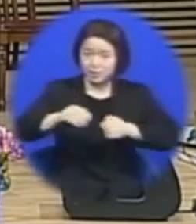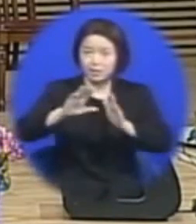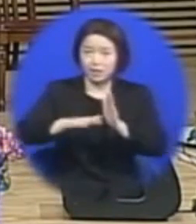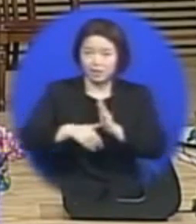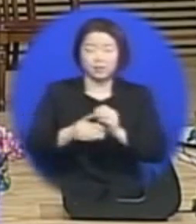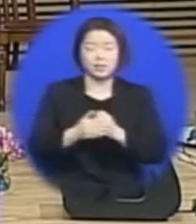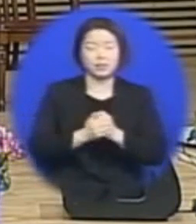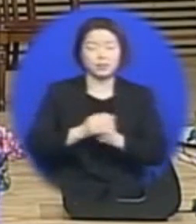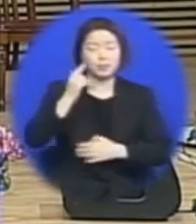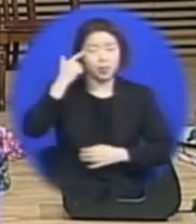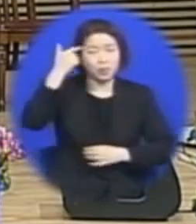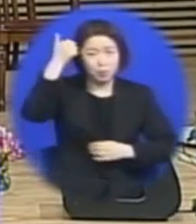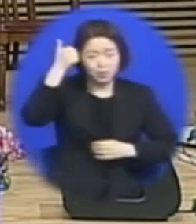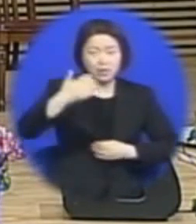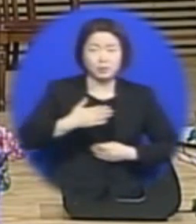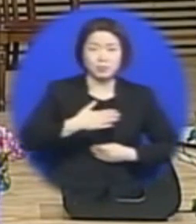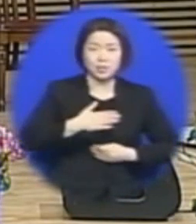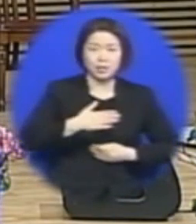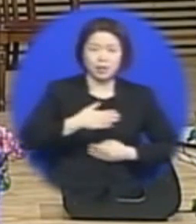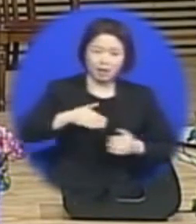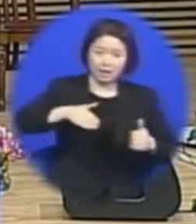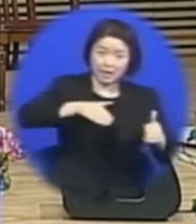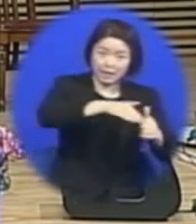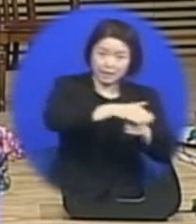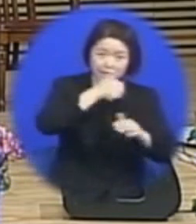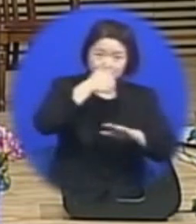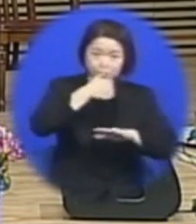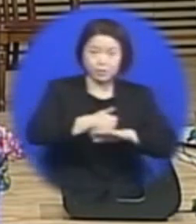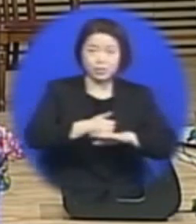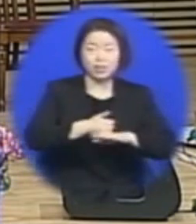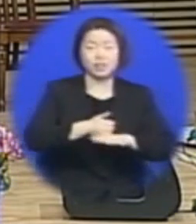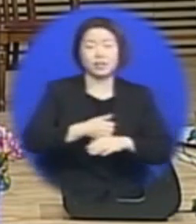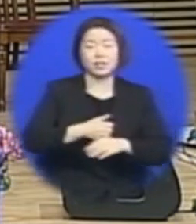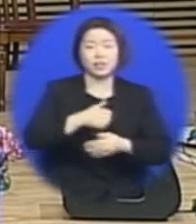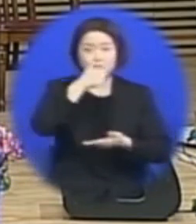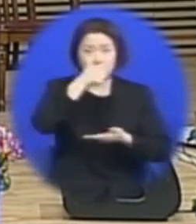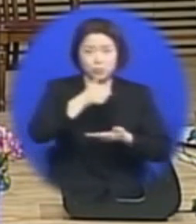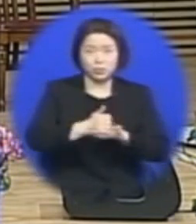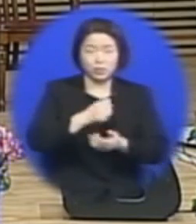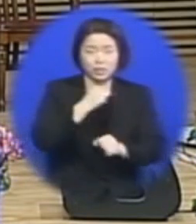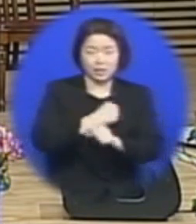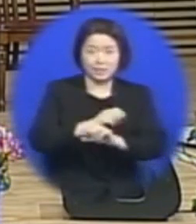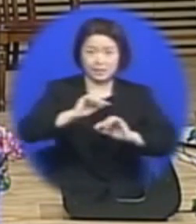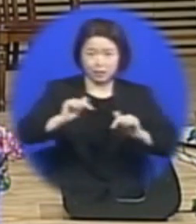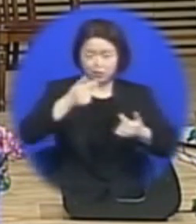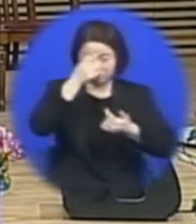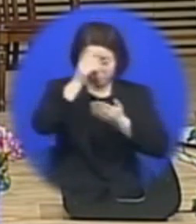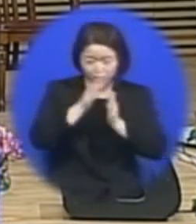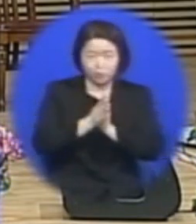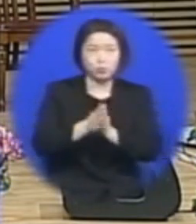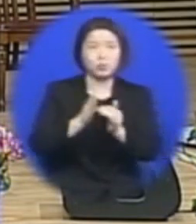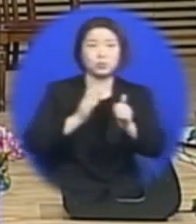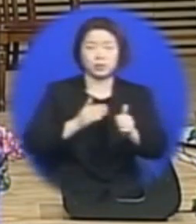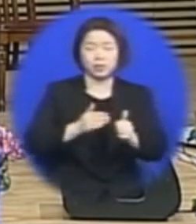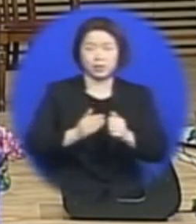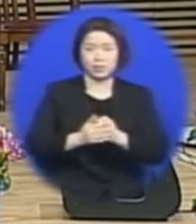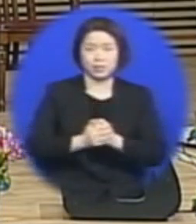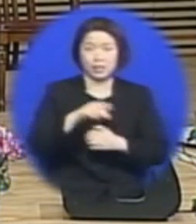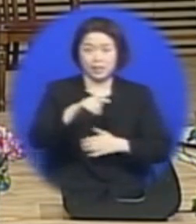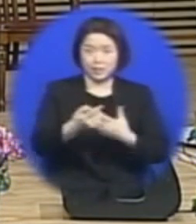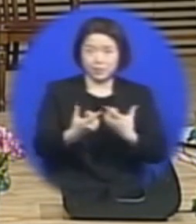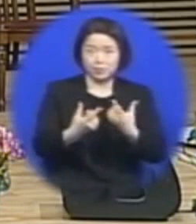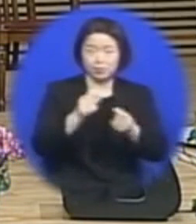목사님 제가 살인죄를지지 않게 기도해 주세요 아 그렇게